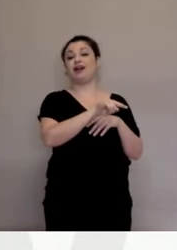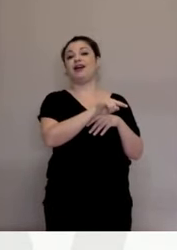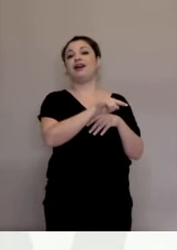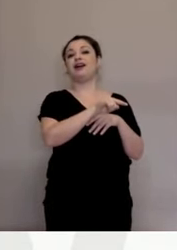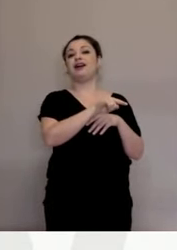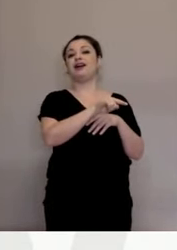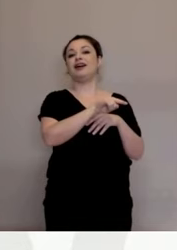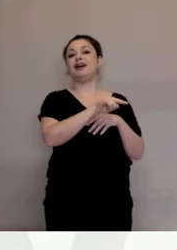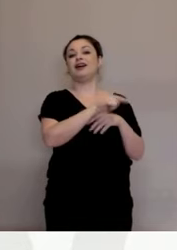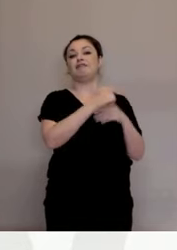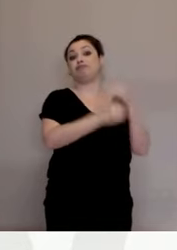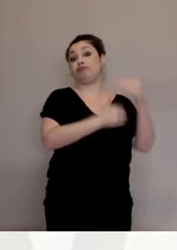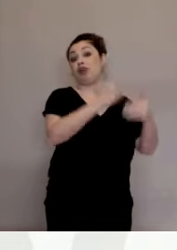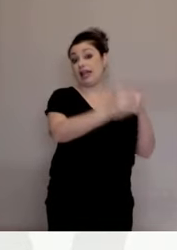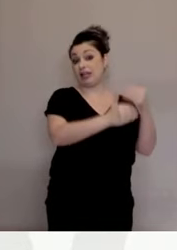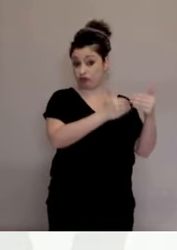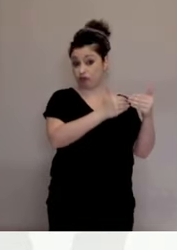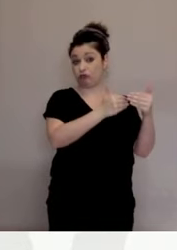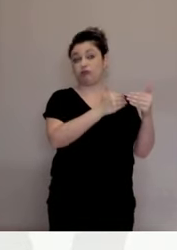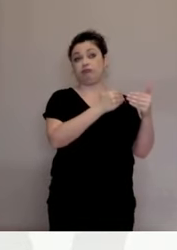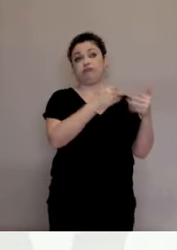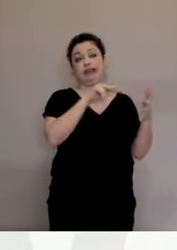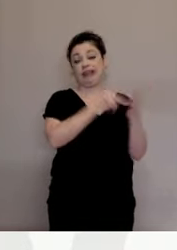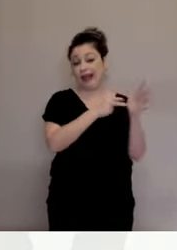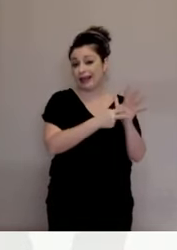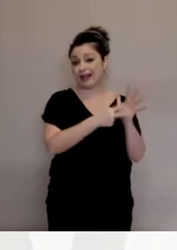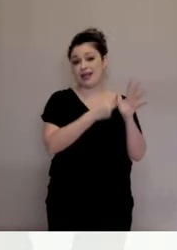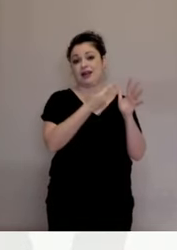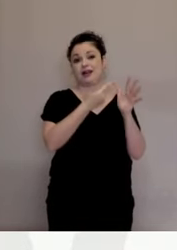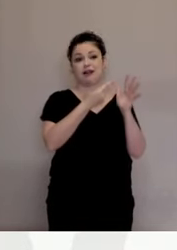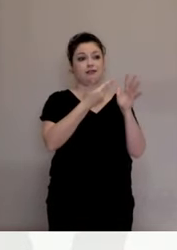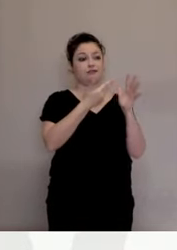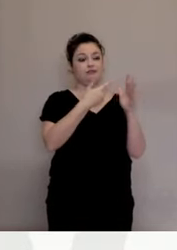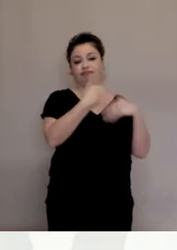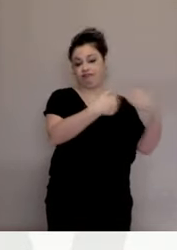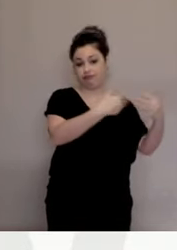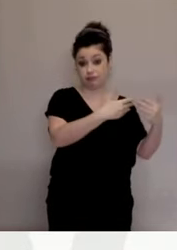del progresso, della tecnica, eccetera,